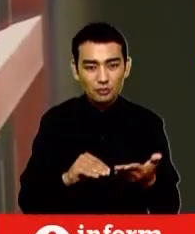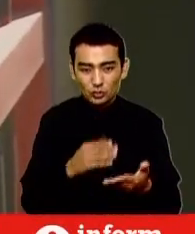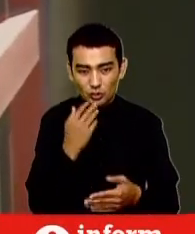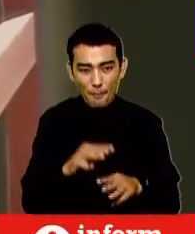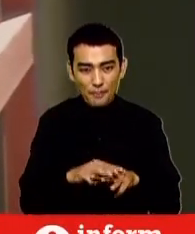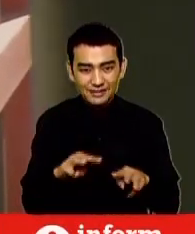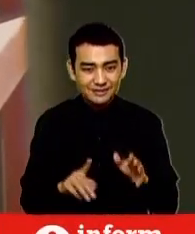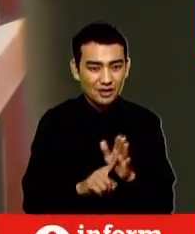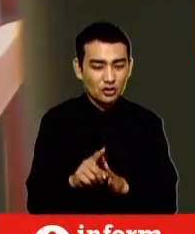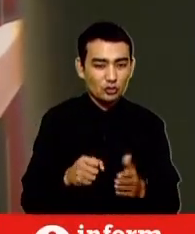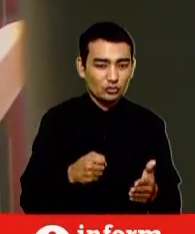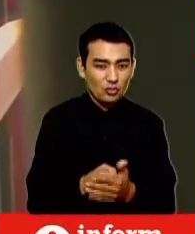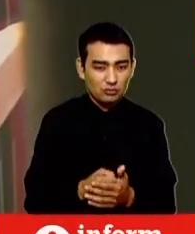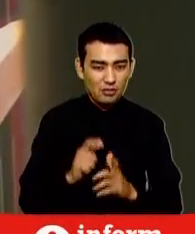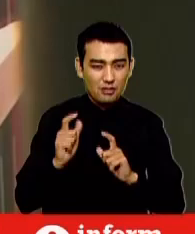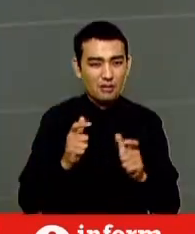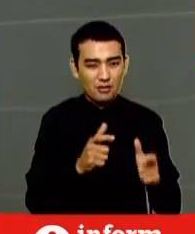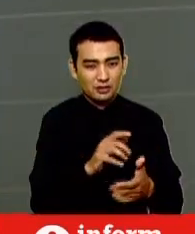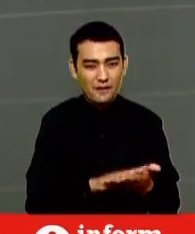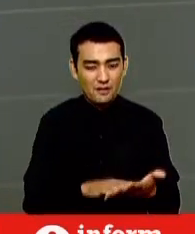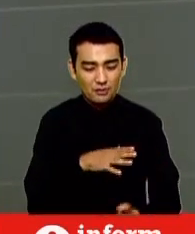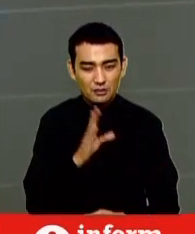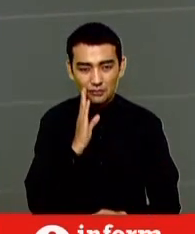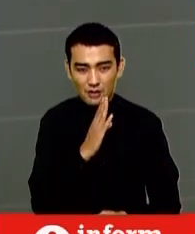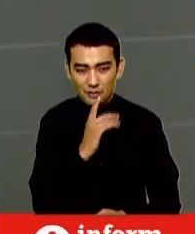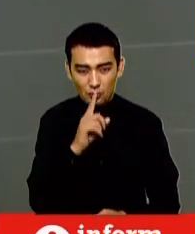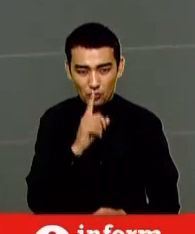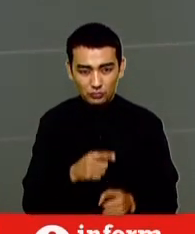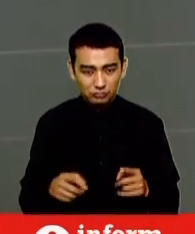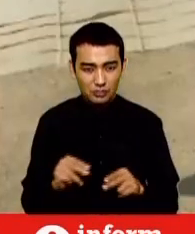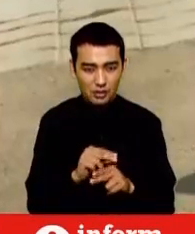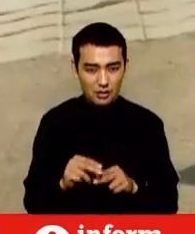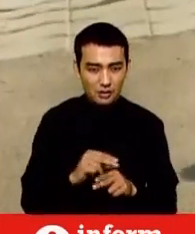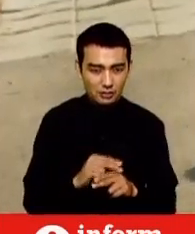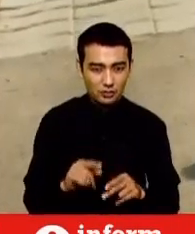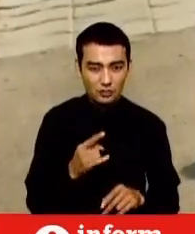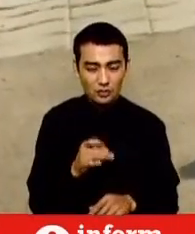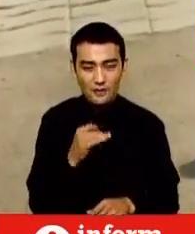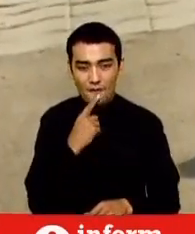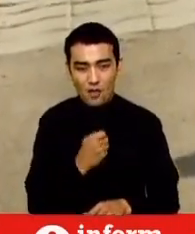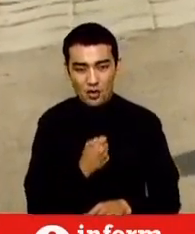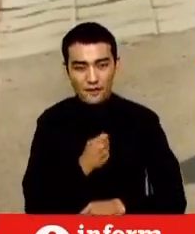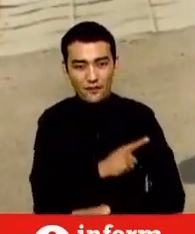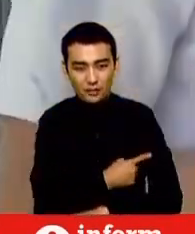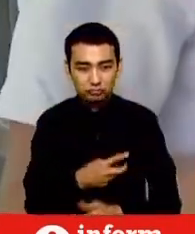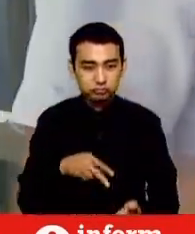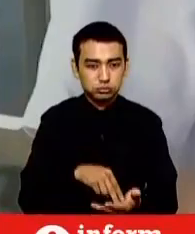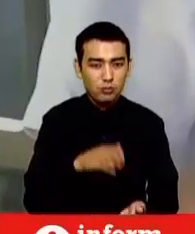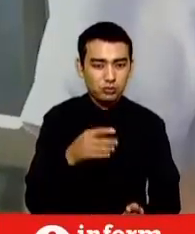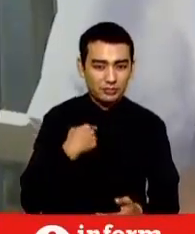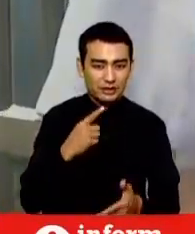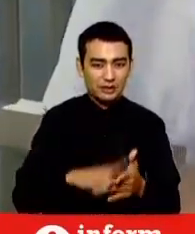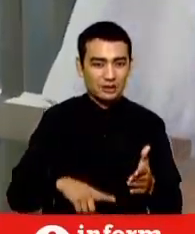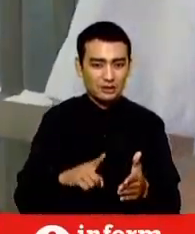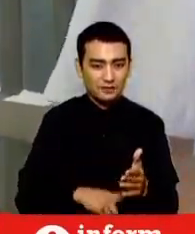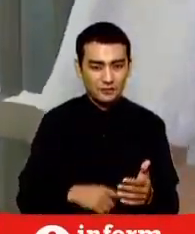министрліктен бастап сан салаға сабылып жазған арызы. Ана бір жыл бойы емдеген баласын әскери дәрігерлер енді аяққа тұрғызады дегенге